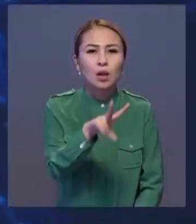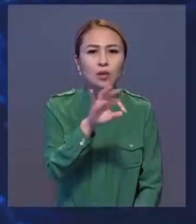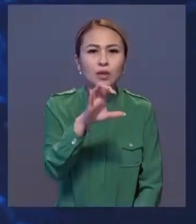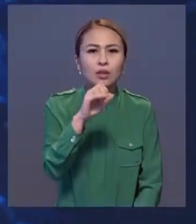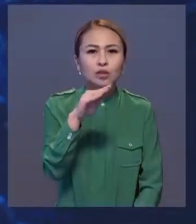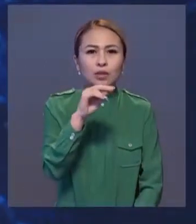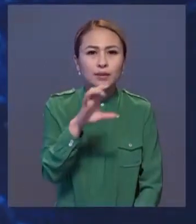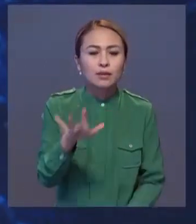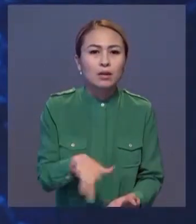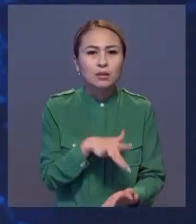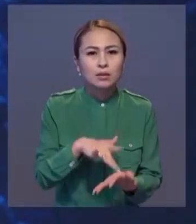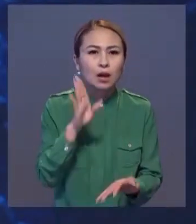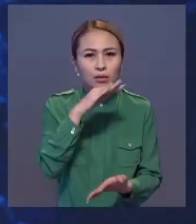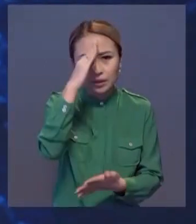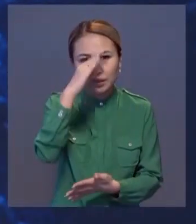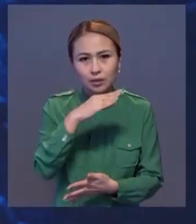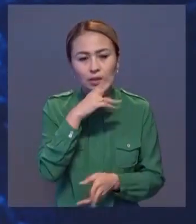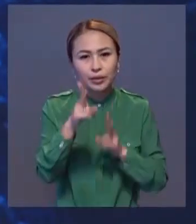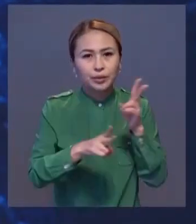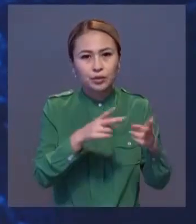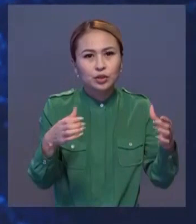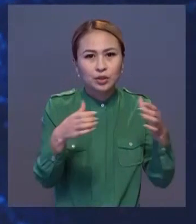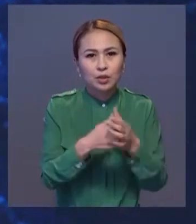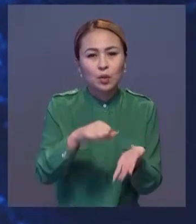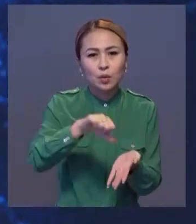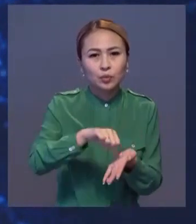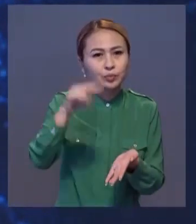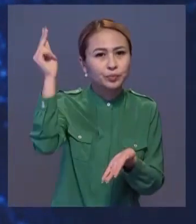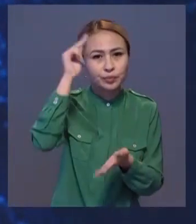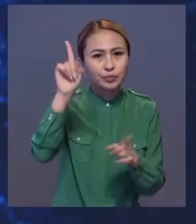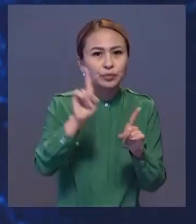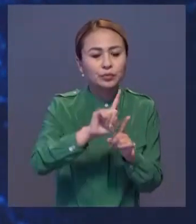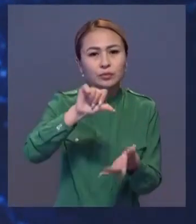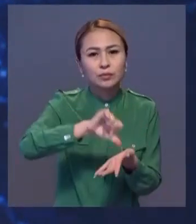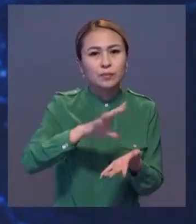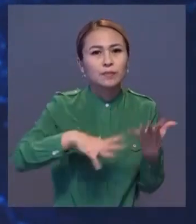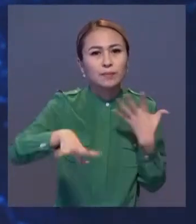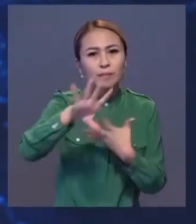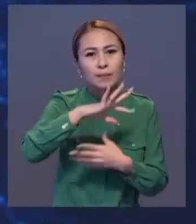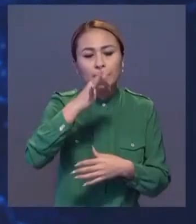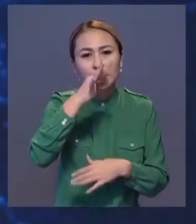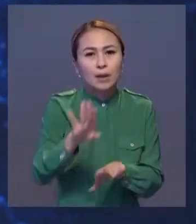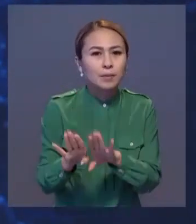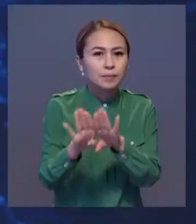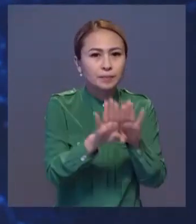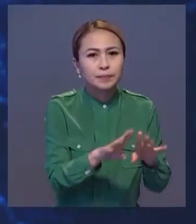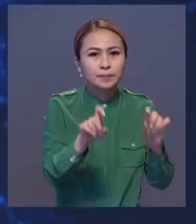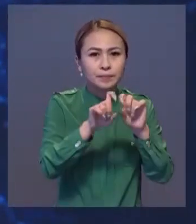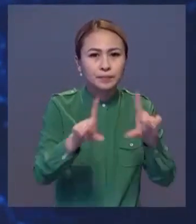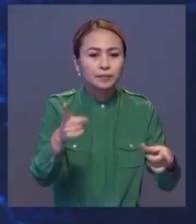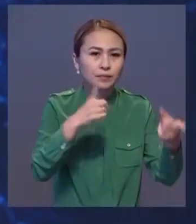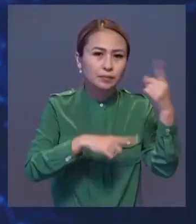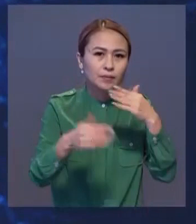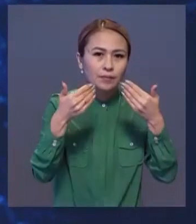Лос-Анджелес қаласында ата-аналар ереуіл өткізді. Шараға тіпті оқушылардың өздері де қатысқан. Бәрінің айтары бір. Олар мектептердің